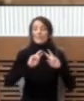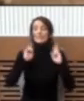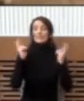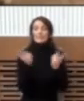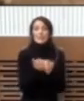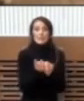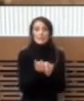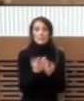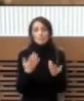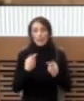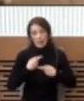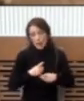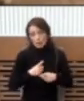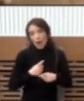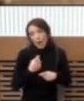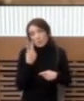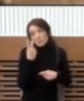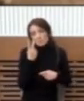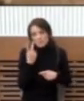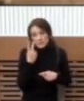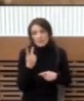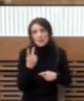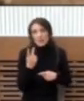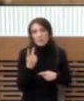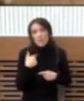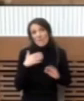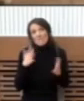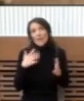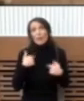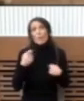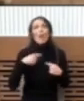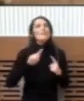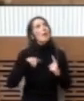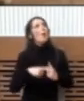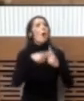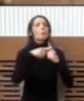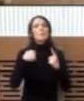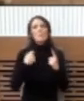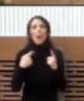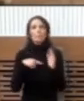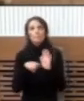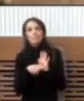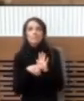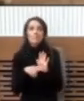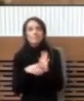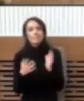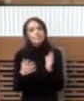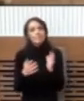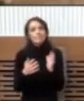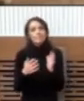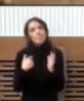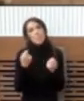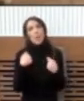došli. On nam je rekao da možete da dobijete vakcinu od nas u četvrtom kvartalu 2021. godine, do tada smo